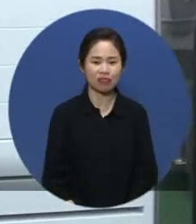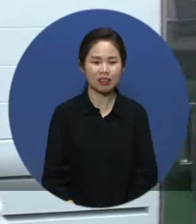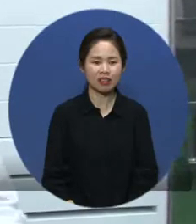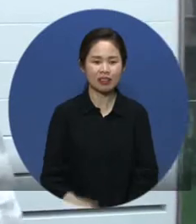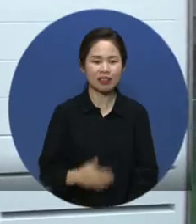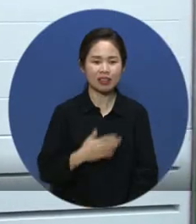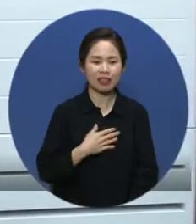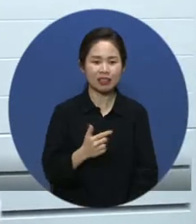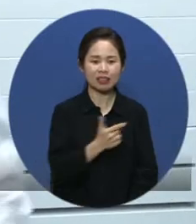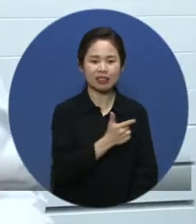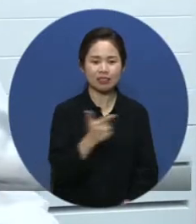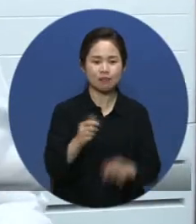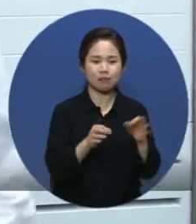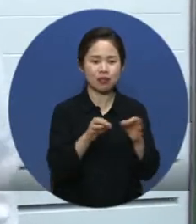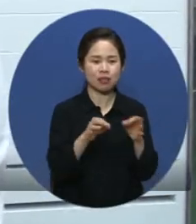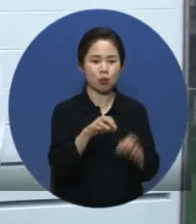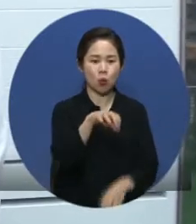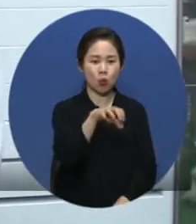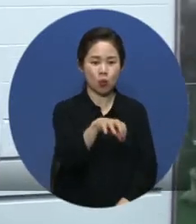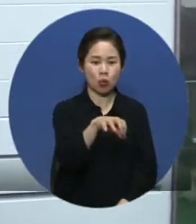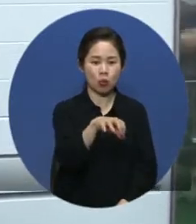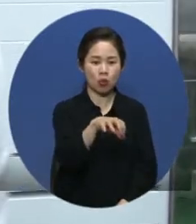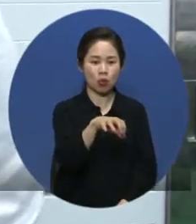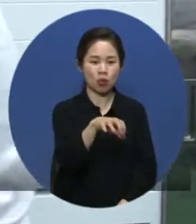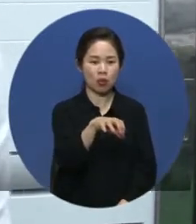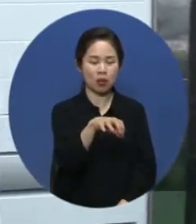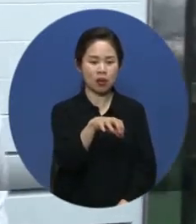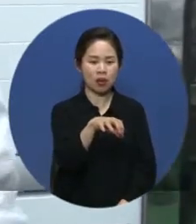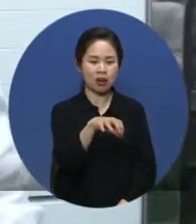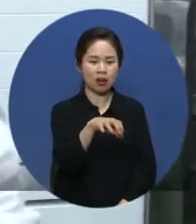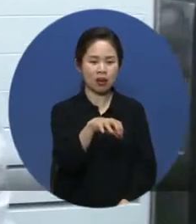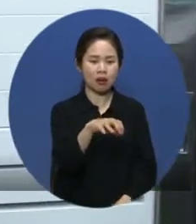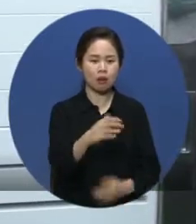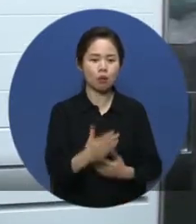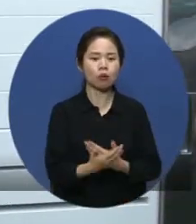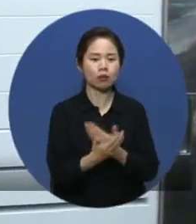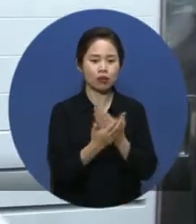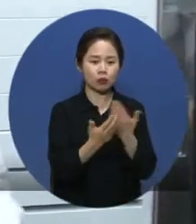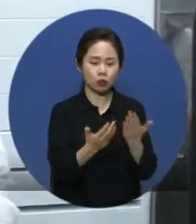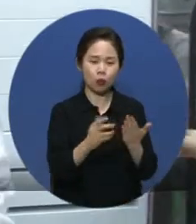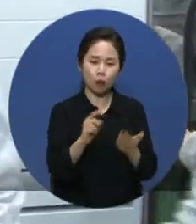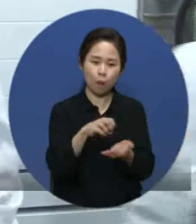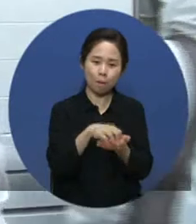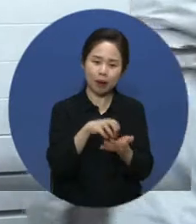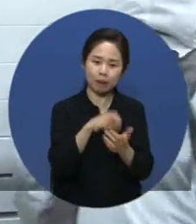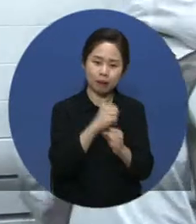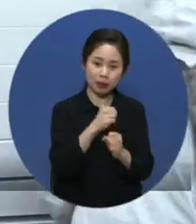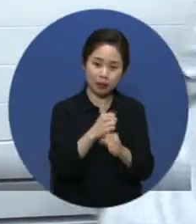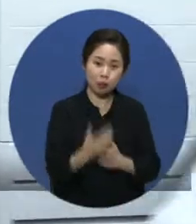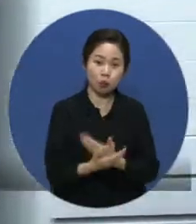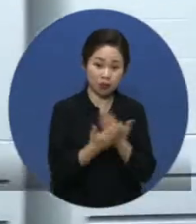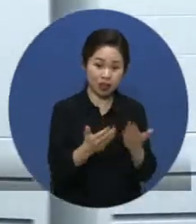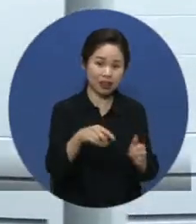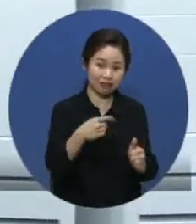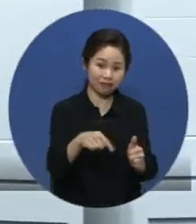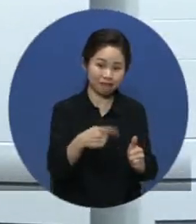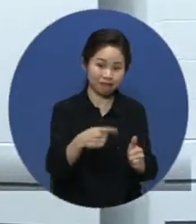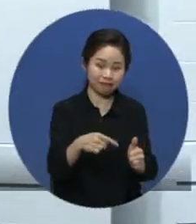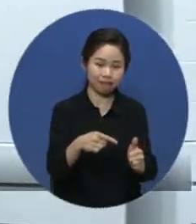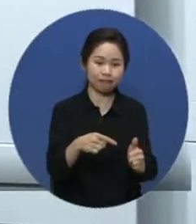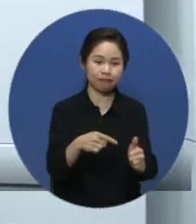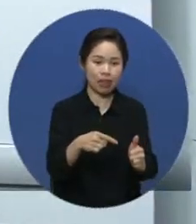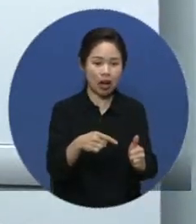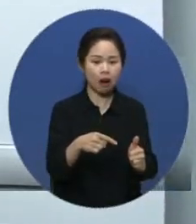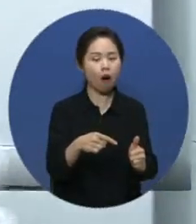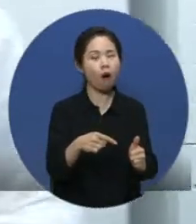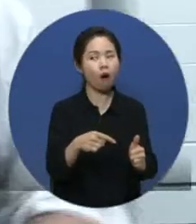대형 마트나 이런 데 가서 봉사활동으로 제가 제빵 가리키기도 하고 그랬거든요. 그러다 보니까 사람들